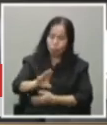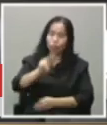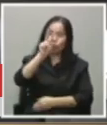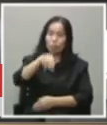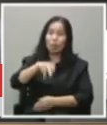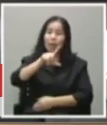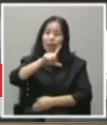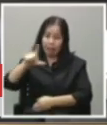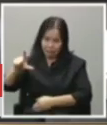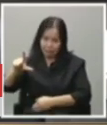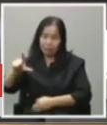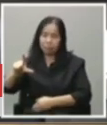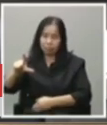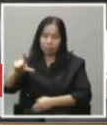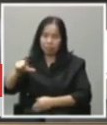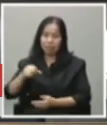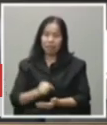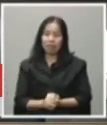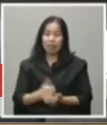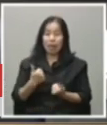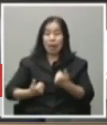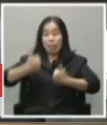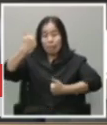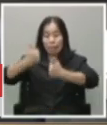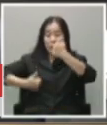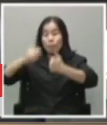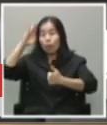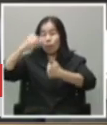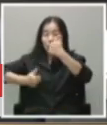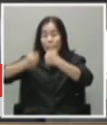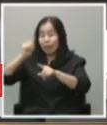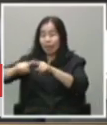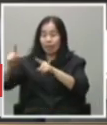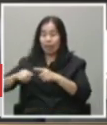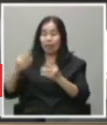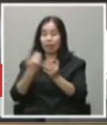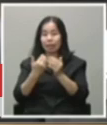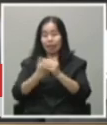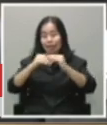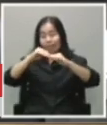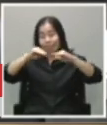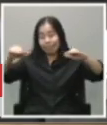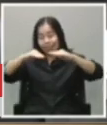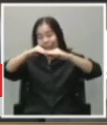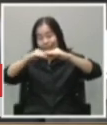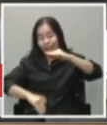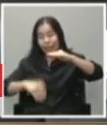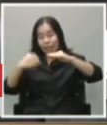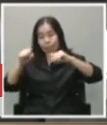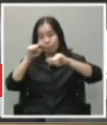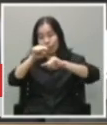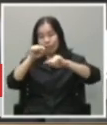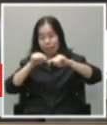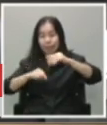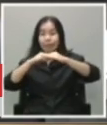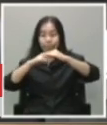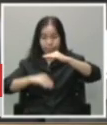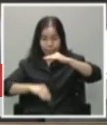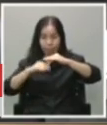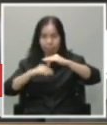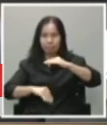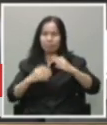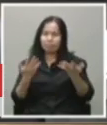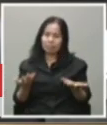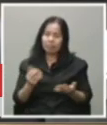สตม.การประมูลครั้งนี้นะครับต่ำกว่าราคากลางแค่ 10% ครับเป็นไปได้ไงครับ